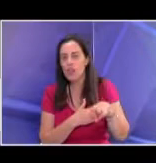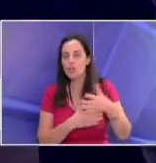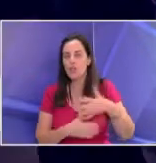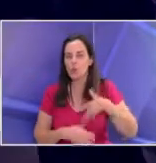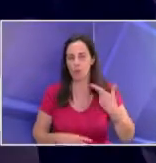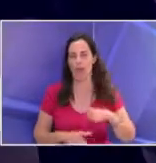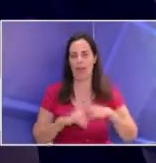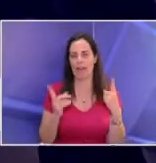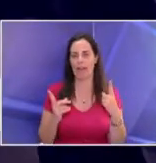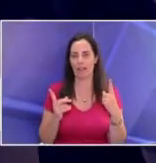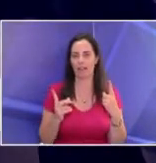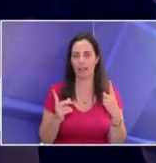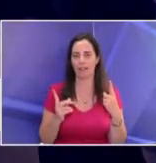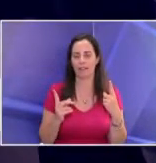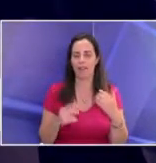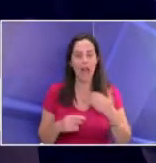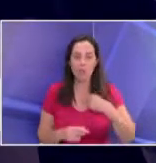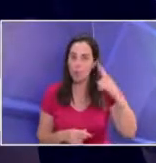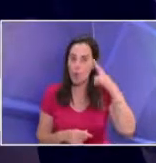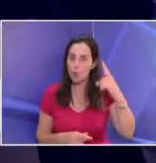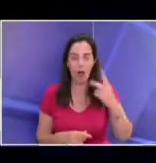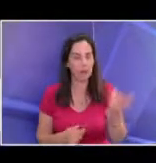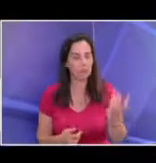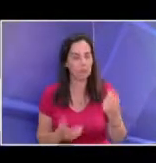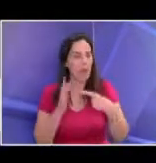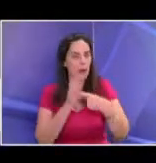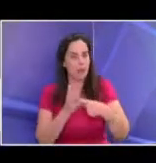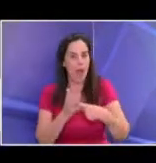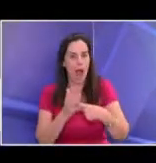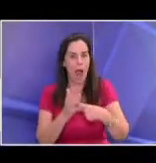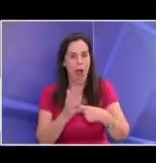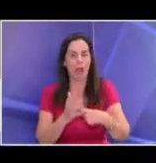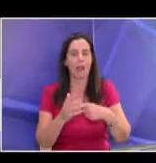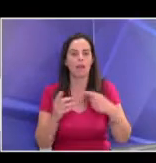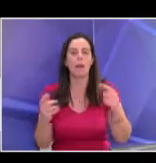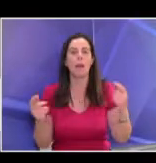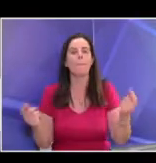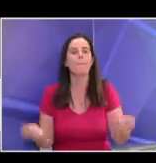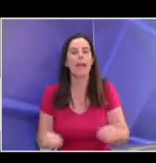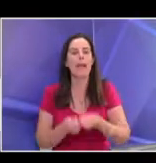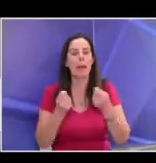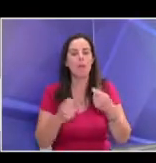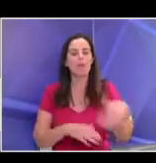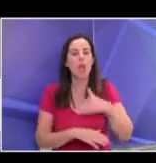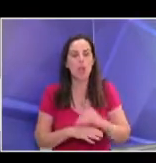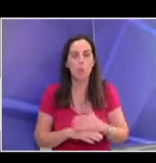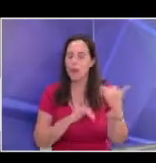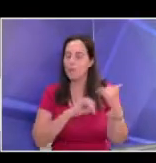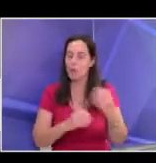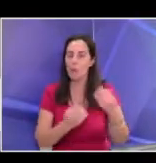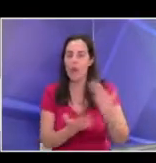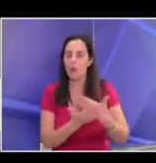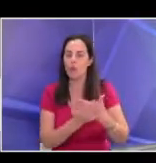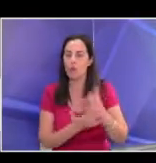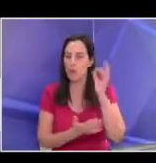תחושה אחרת. אני יודעת להגיד, למשל, בקמפיין של צעדת השרמוטות, הרבה פעמים הבאנו עדויות של נשים. ואני יכולה